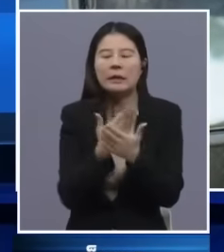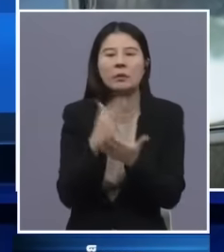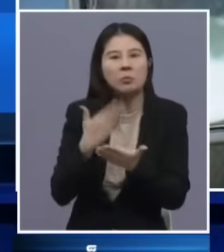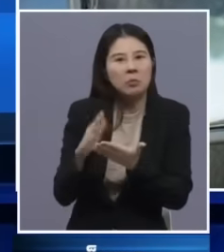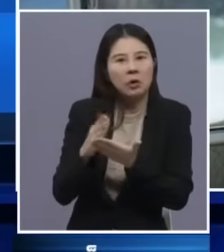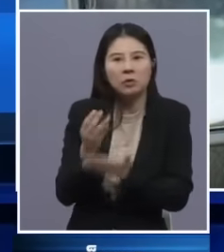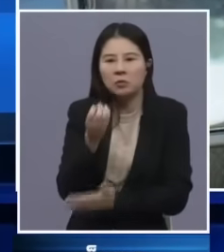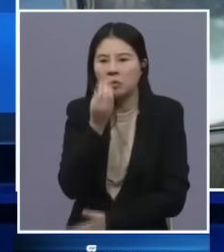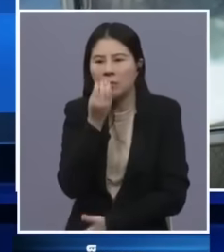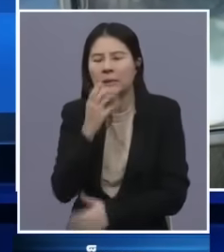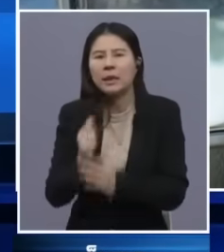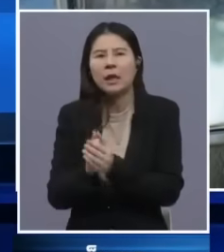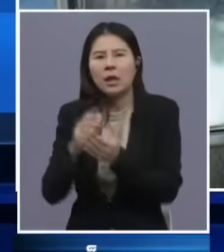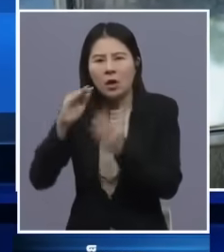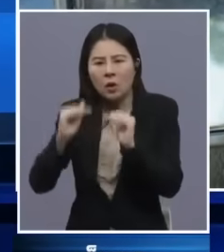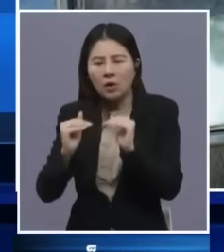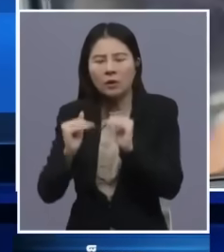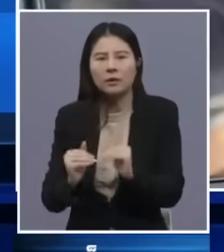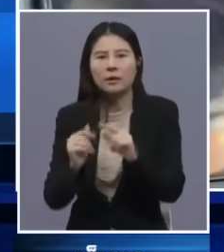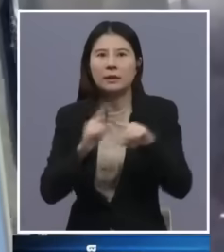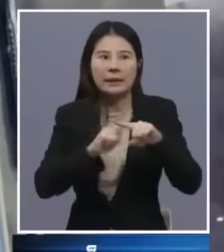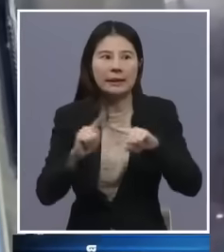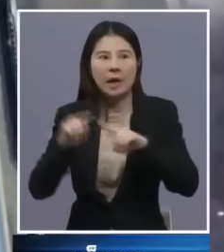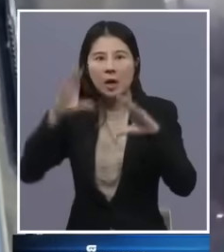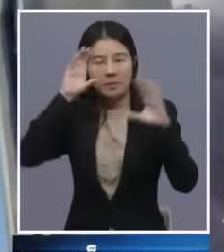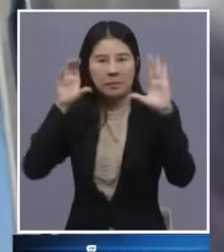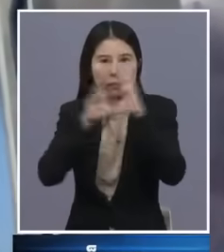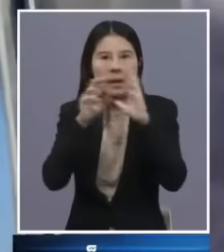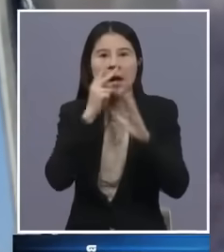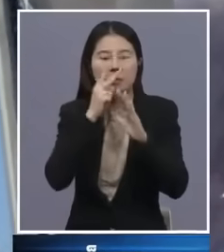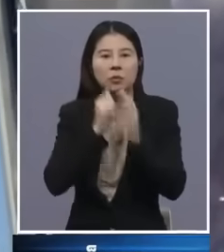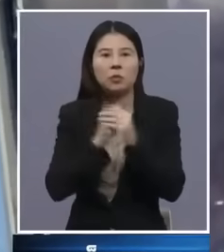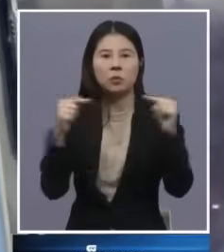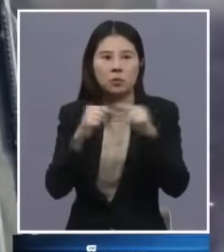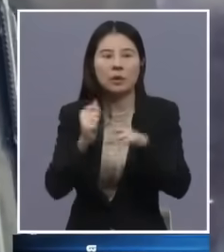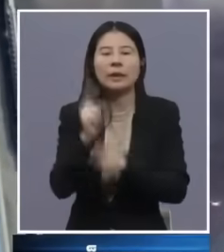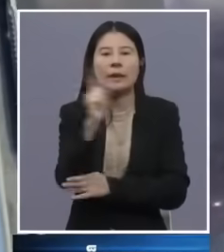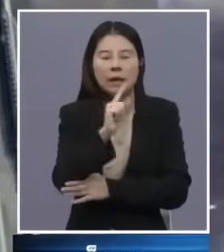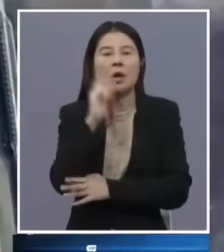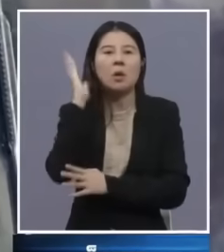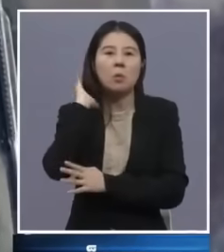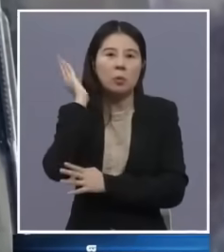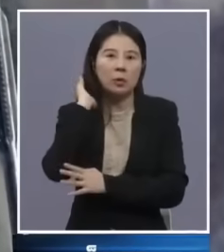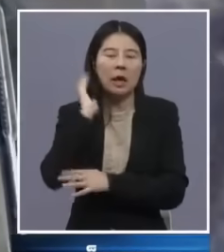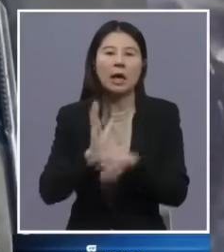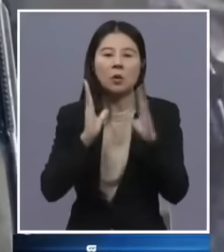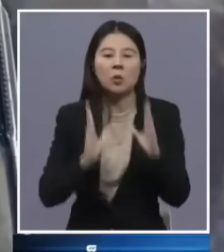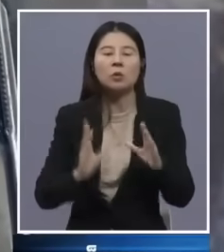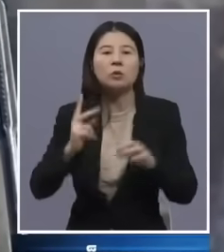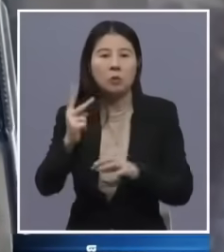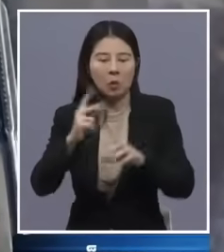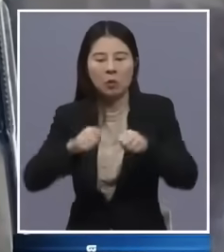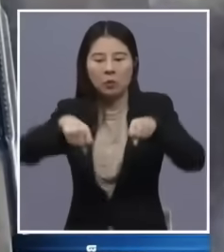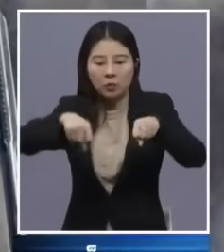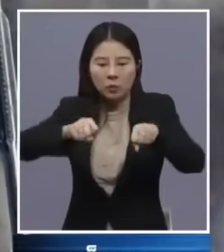หตุการณ์นี้เกิดขึ้นที่จังหวัดชัยนาทแล้วมีคลิปวงจรปิดจับภาพเหตุการณ์ในขณะที่มีผู้ชาย2คนเนี่ยค่ะขี่รถจักรยานยนต์ซ้อ